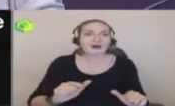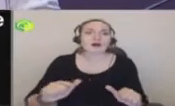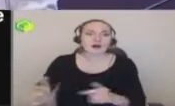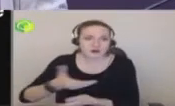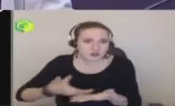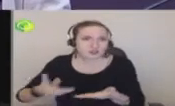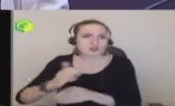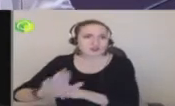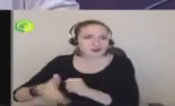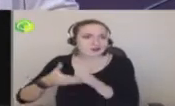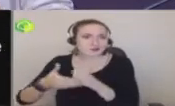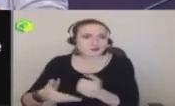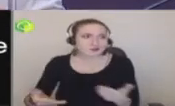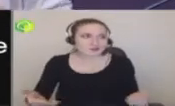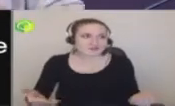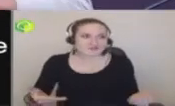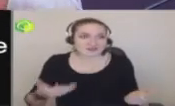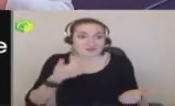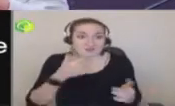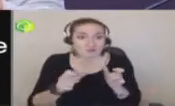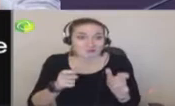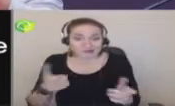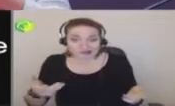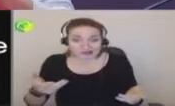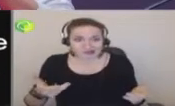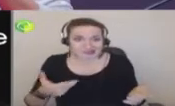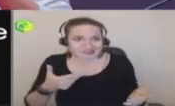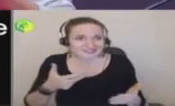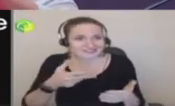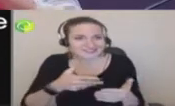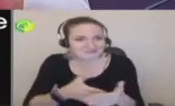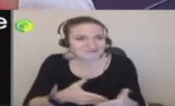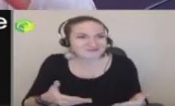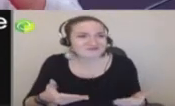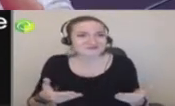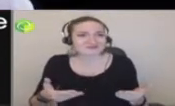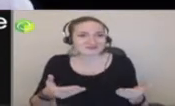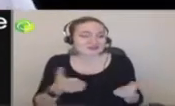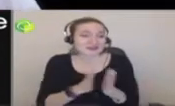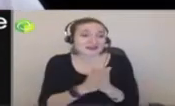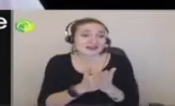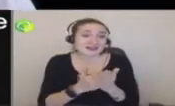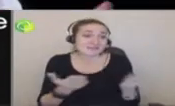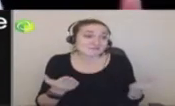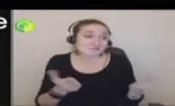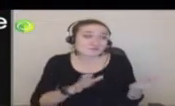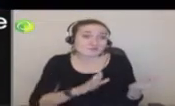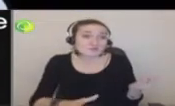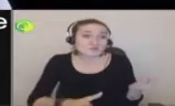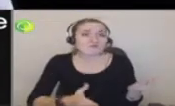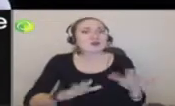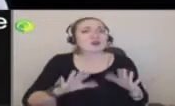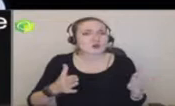je trouve pas mes mots, mais en fait, dans cette histoire, dans ce guide, on ne donne pas le mode d'emploi, mais on essaye d'ouvrir les